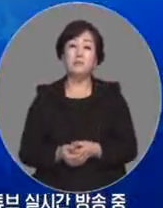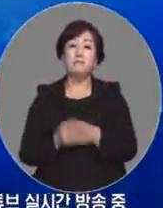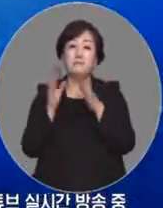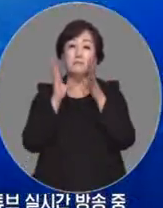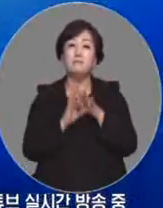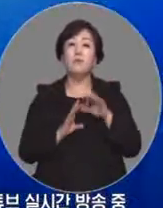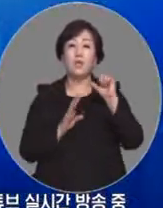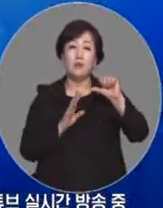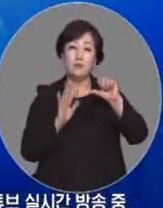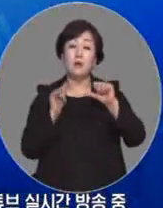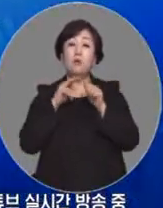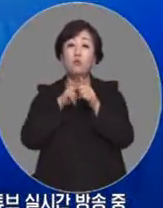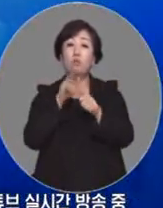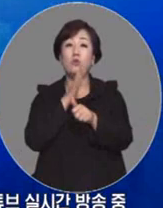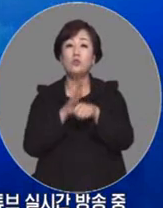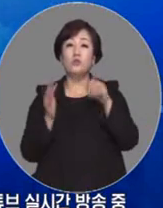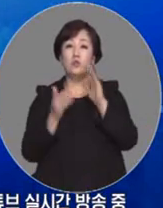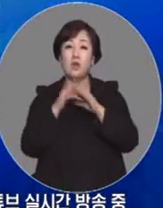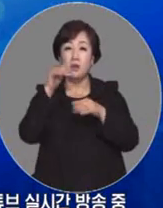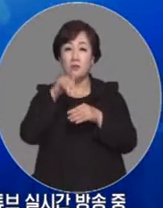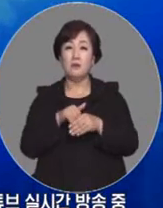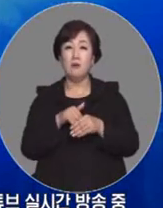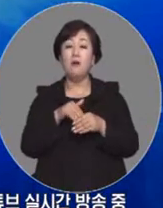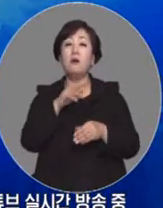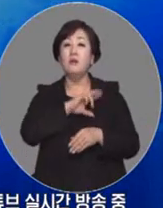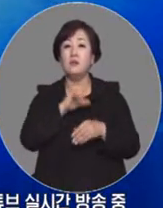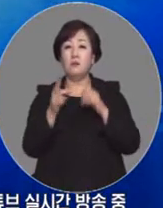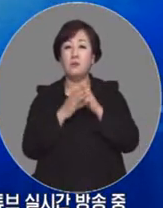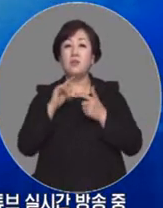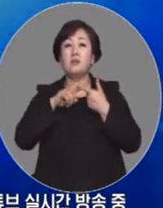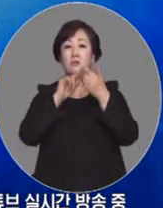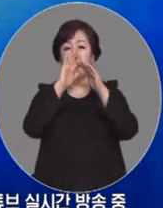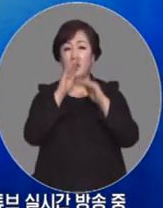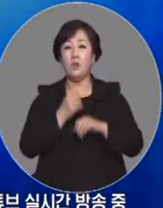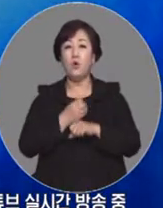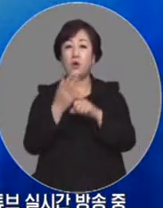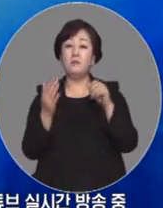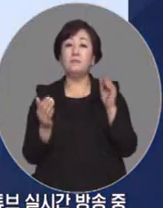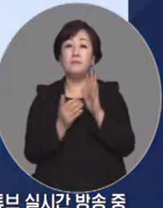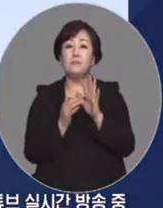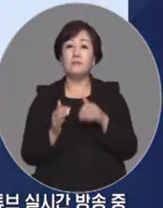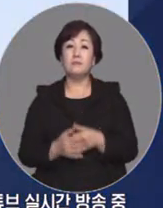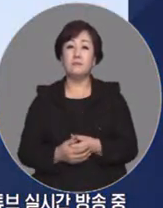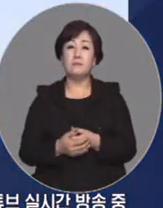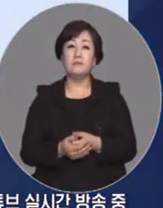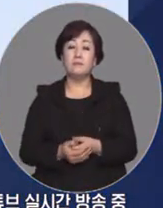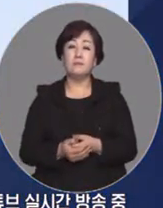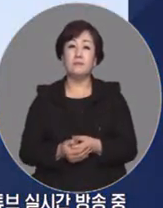이어서 5명의 후보들이 선관위에 제출한 양력을 살펴보겠습니다.